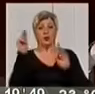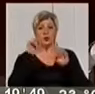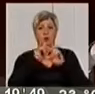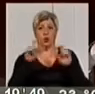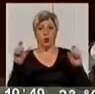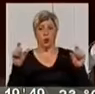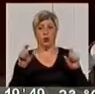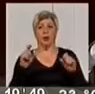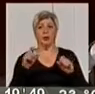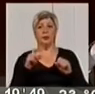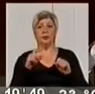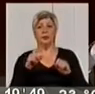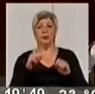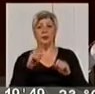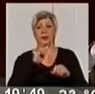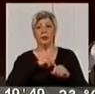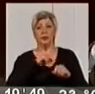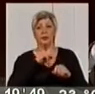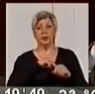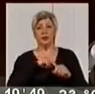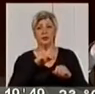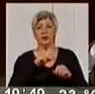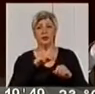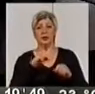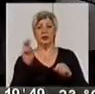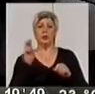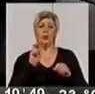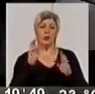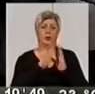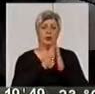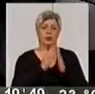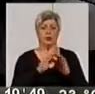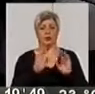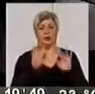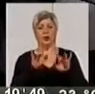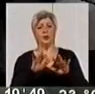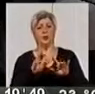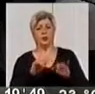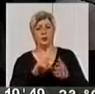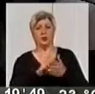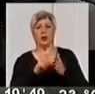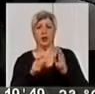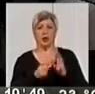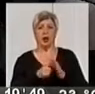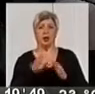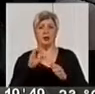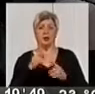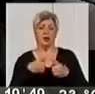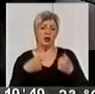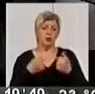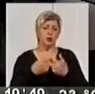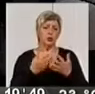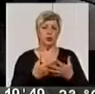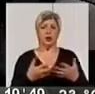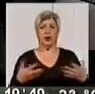денним перебуванням працюватимуть бібліотеки, комп'ютерні класи, абсолютно всі там кружки і так